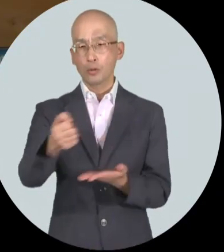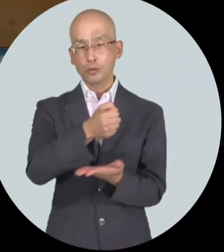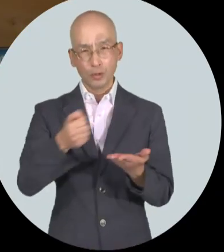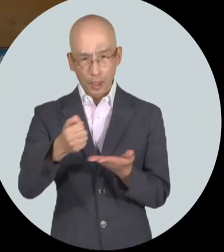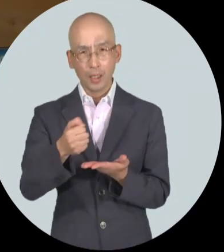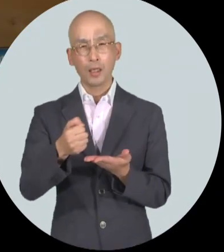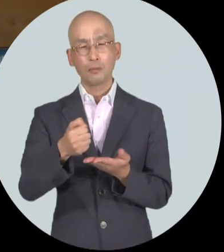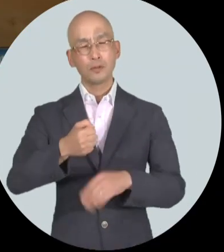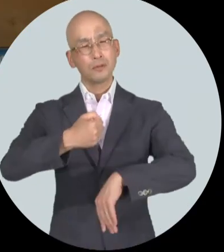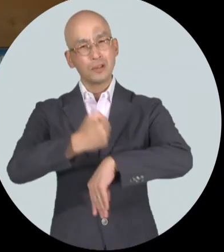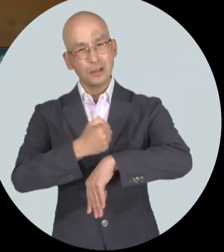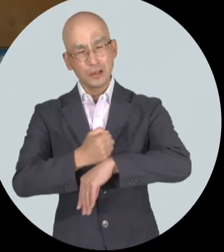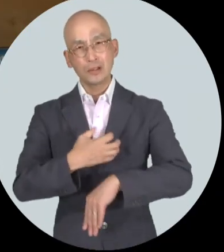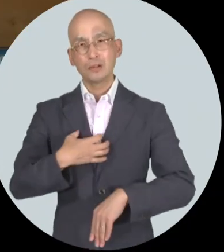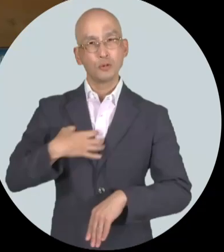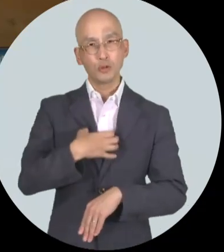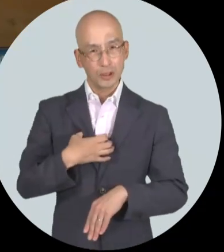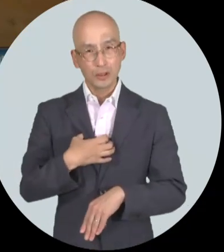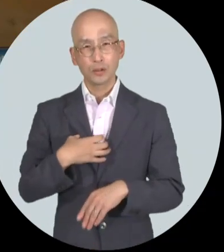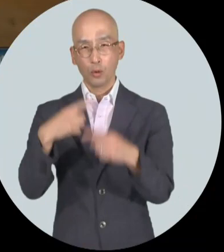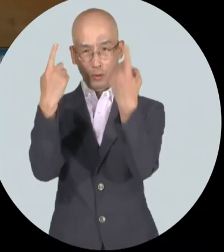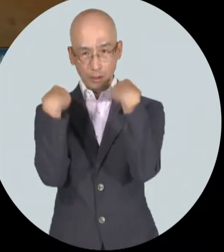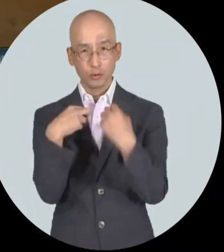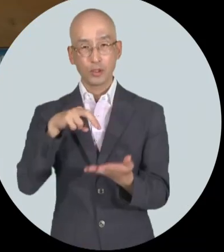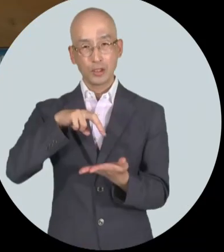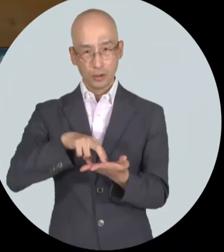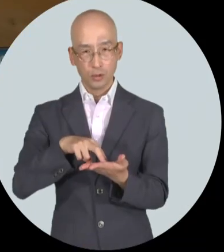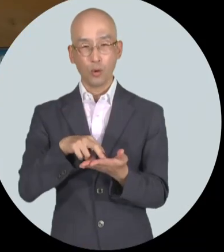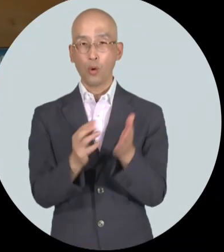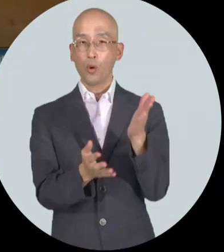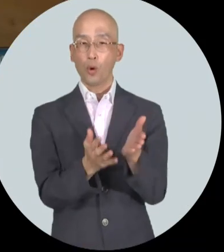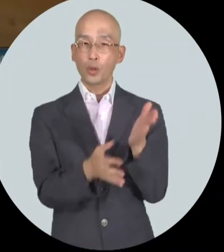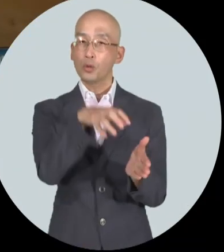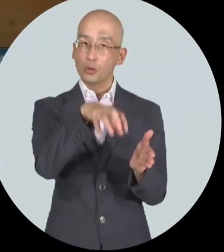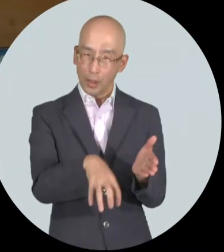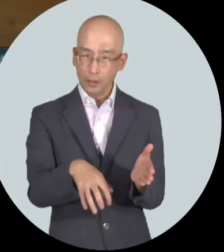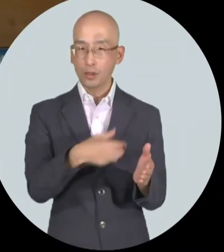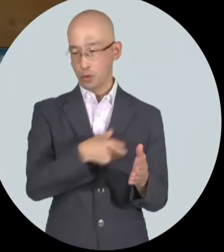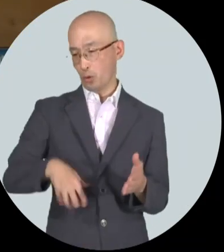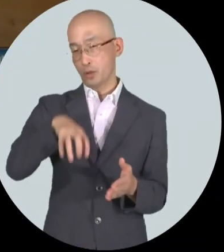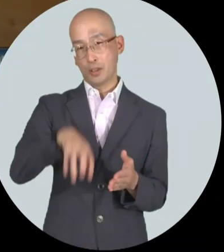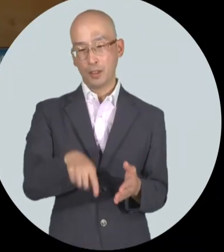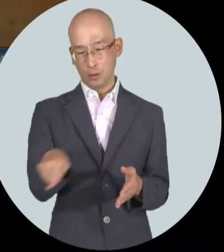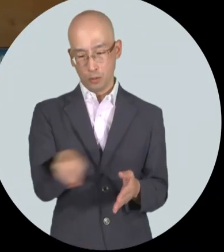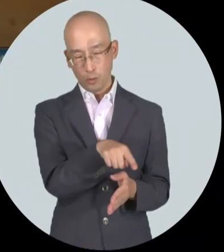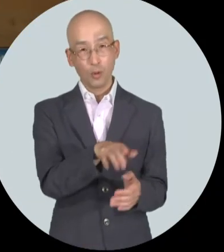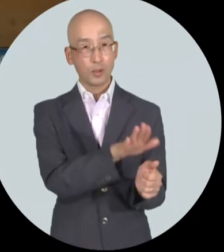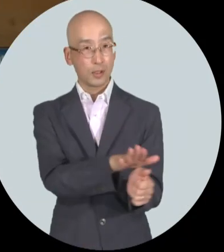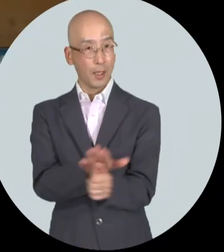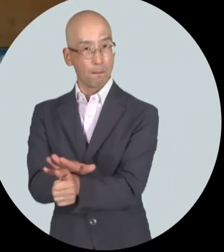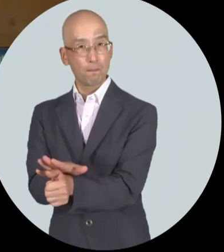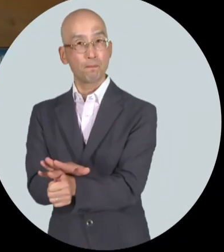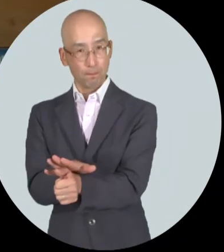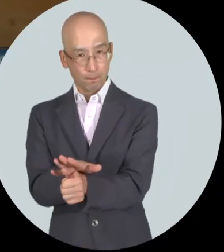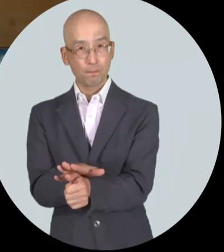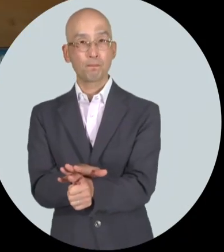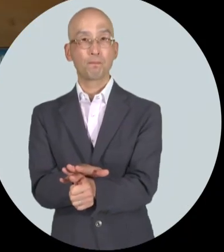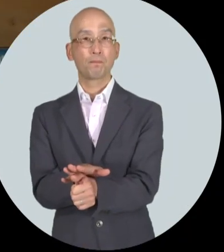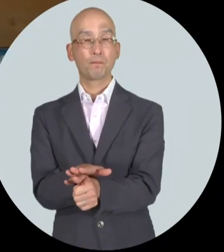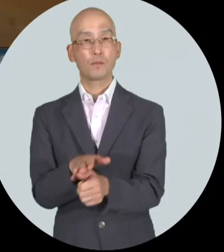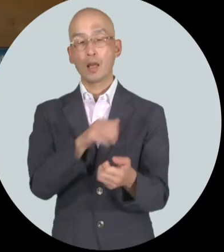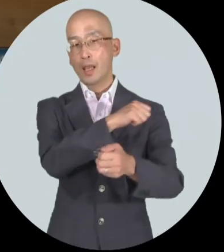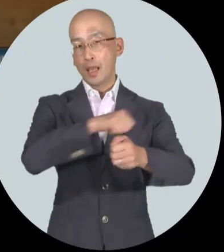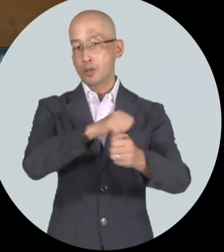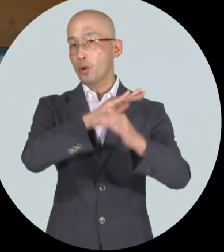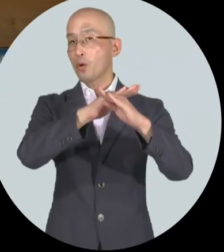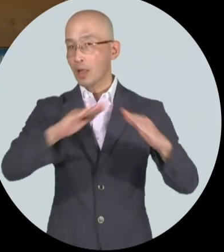営コストが増大しております。私の保育園幼稚園の取り組みを支援ということで、例と書いてますが演奏会